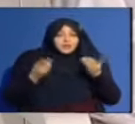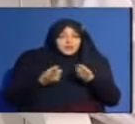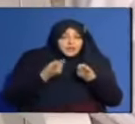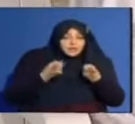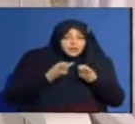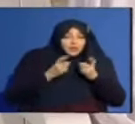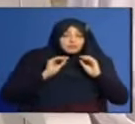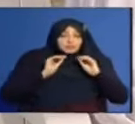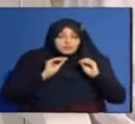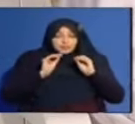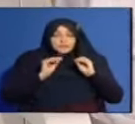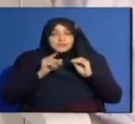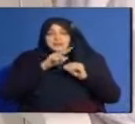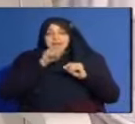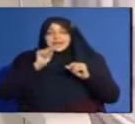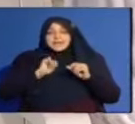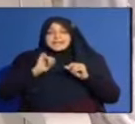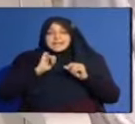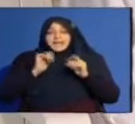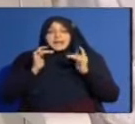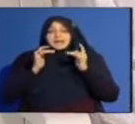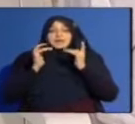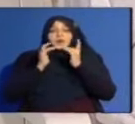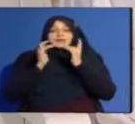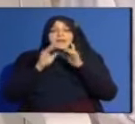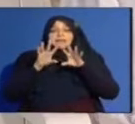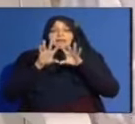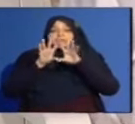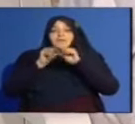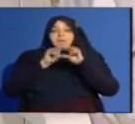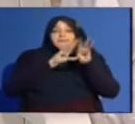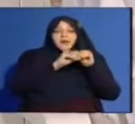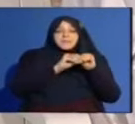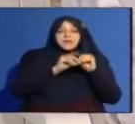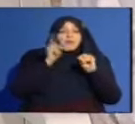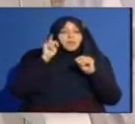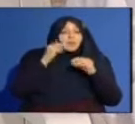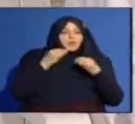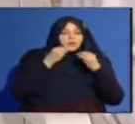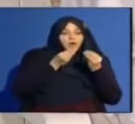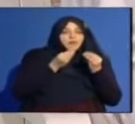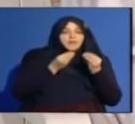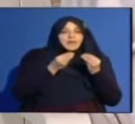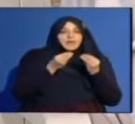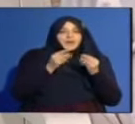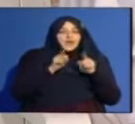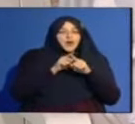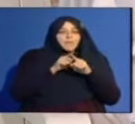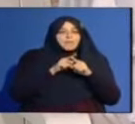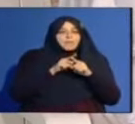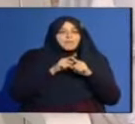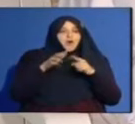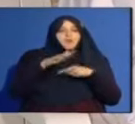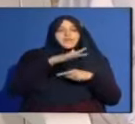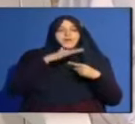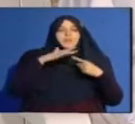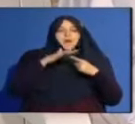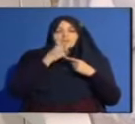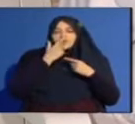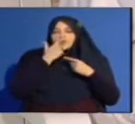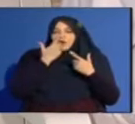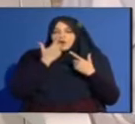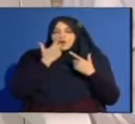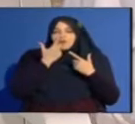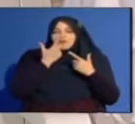وتحاولوا تتلاقاو مع الأسر المسلمة باش يعني تخلقوا لهم الجو الأتموسفير وين يحسوا